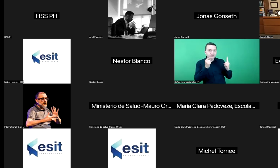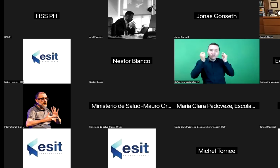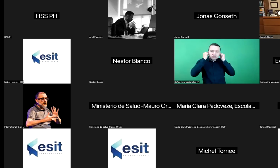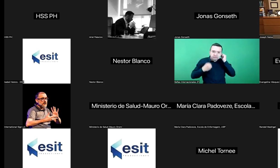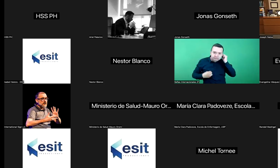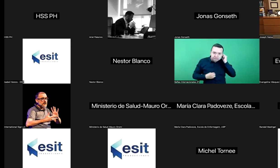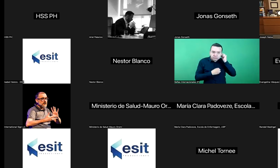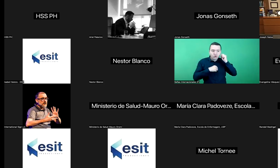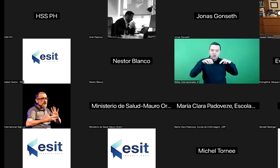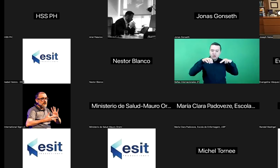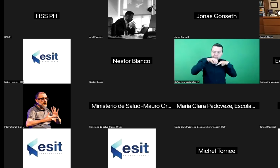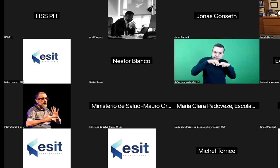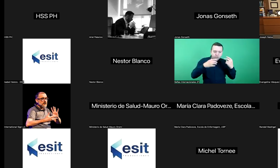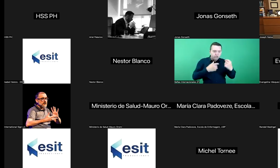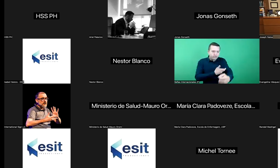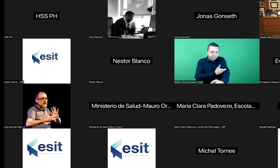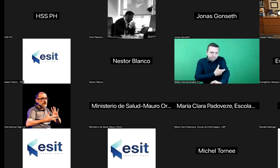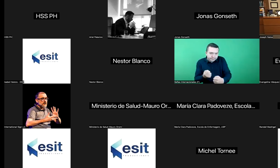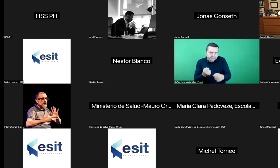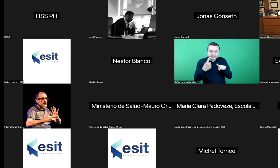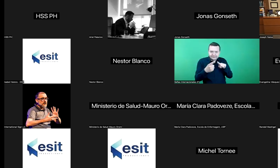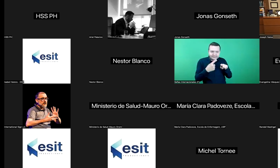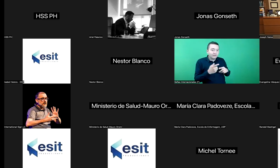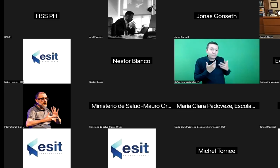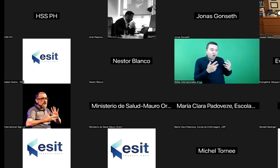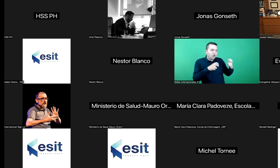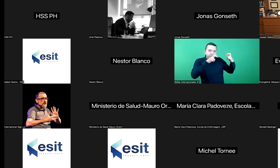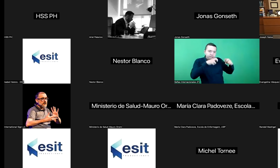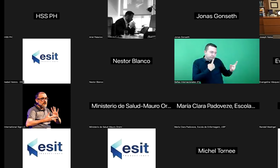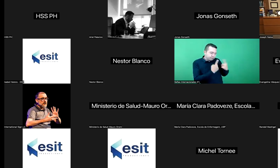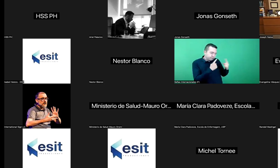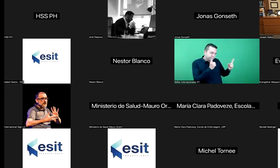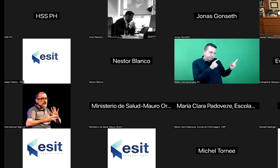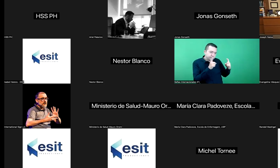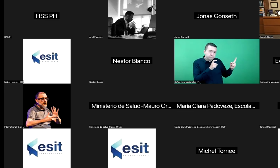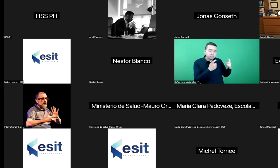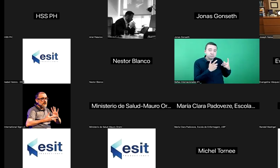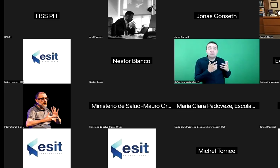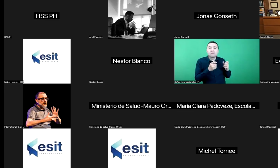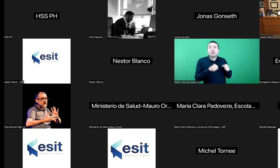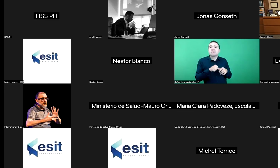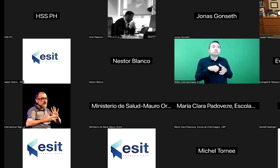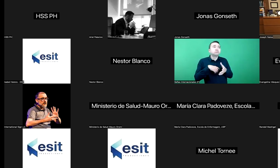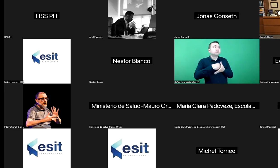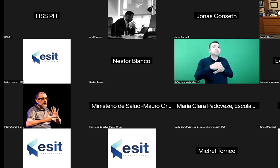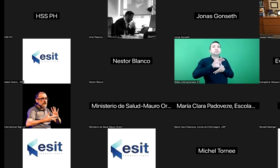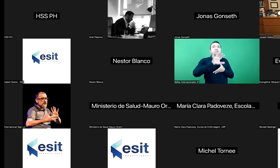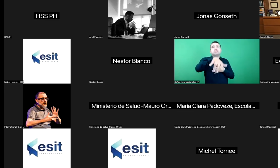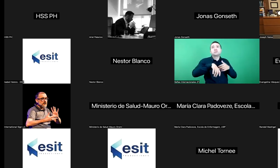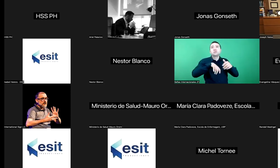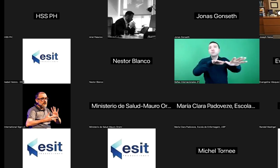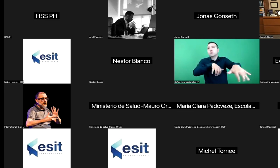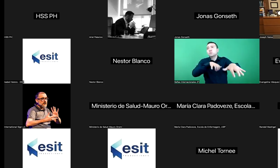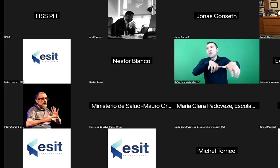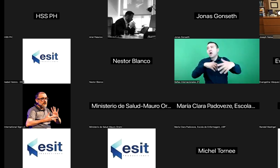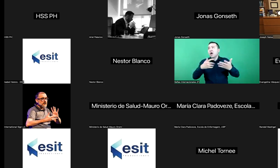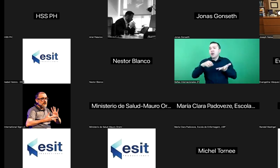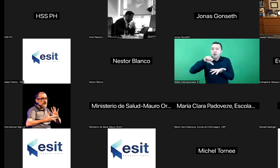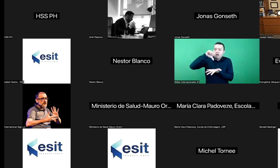on pourrait reconnaître en temps des problèmes au sein d'un centre communautaire ou dans une zone rurale,